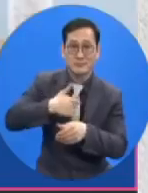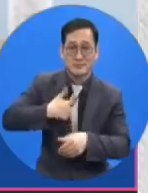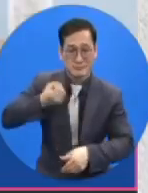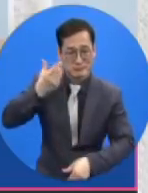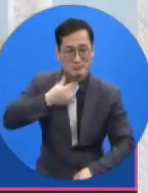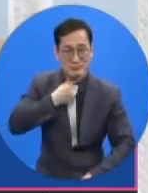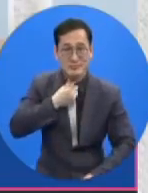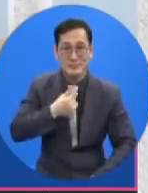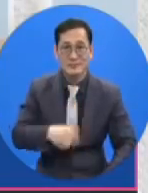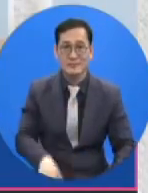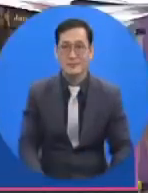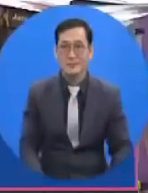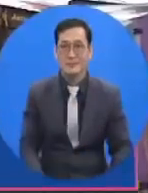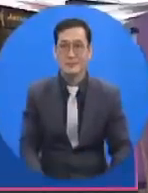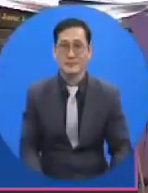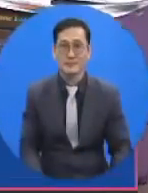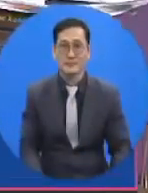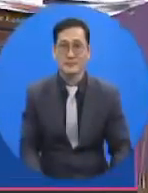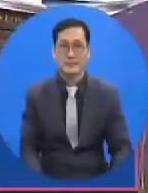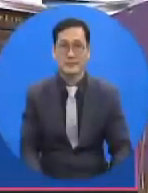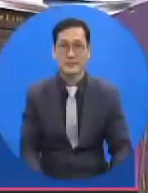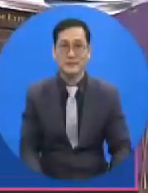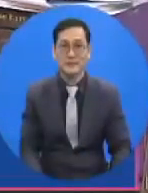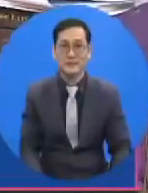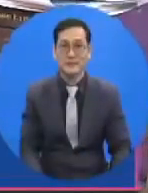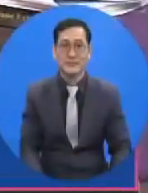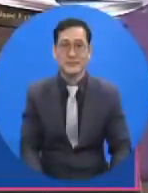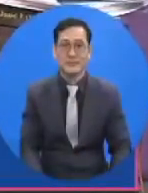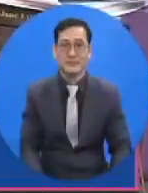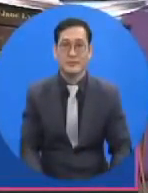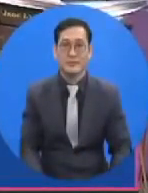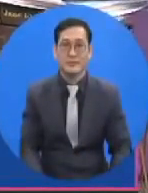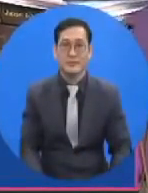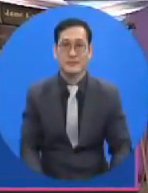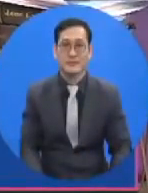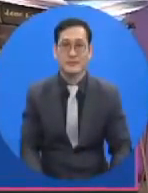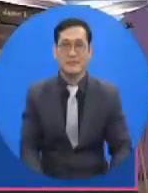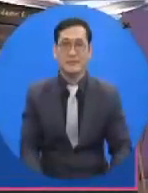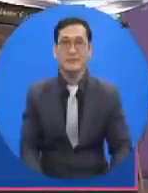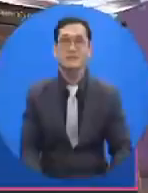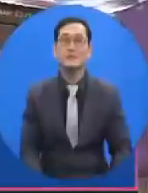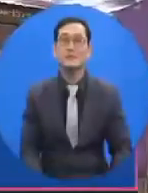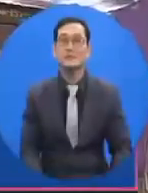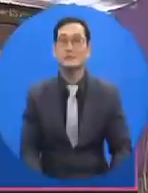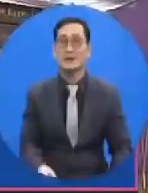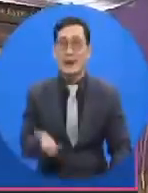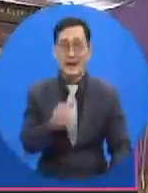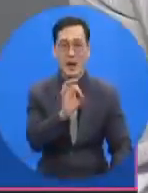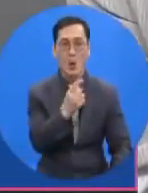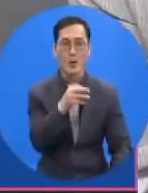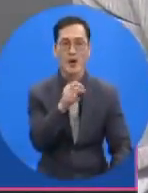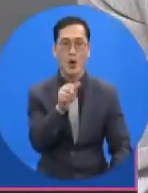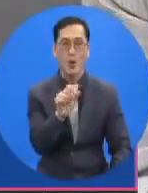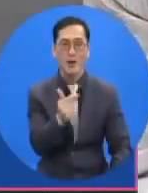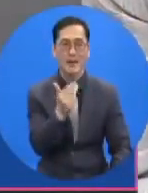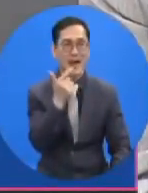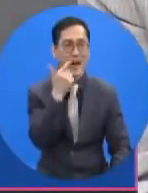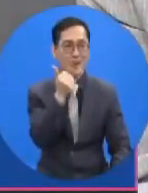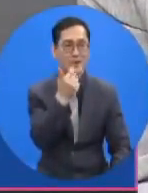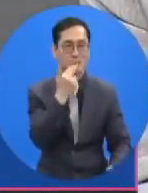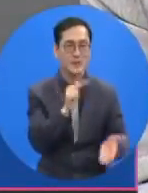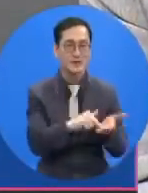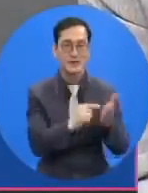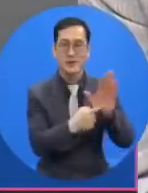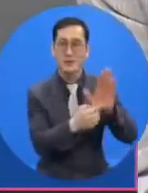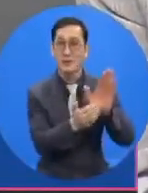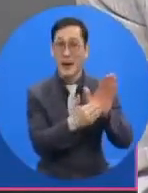짠. 이경대 변호사. 네. 우선은 오영환 후보가 아버지 편지를 공개를 했죠. 그다음에 저 영상이 좀 이제